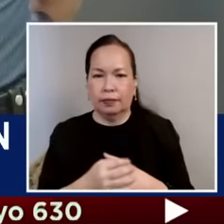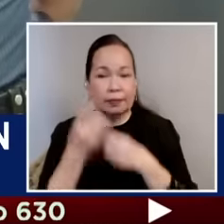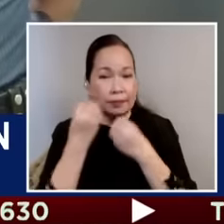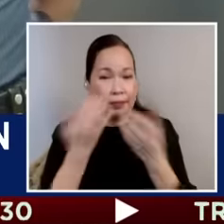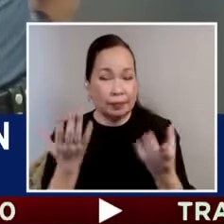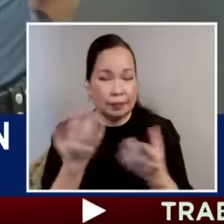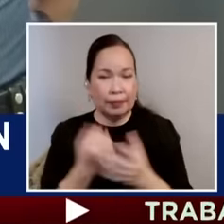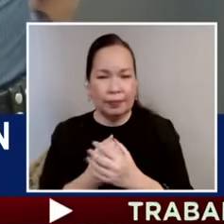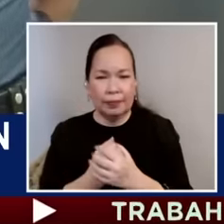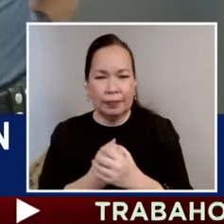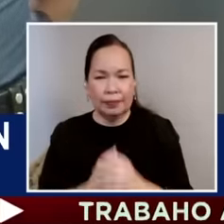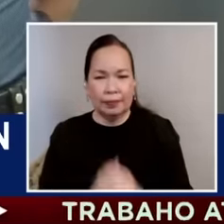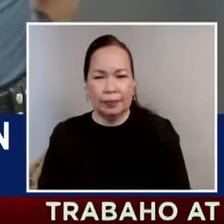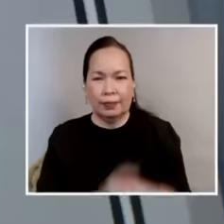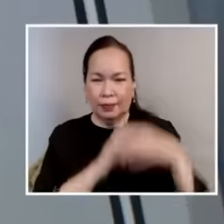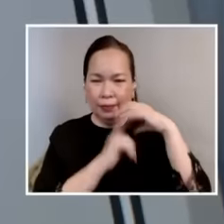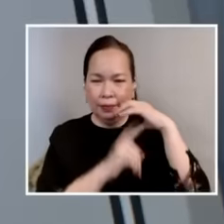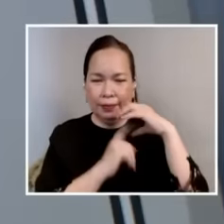News.